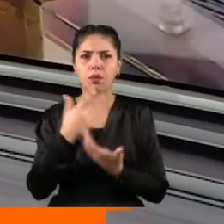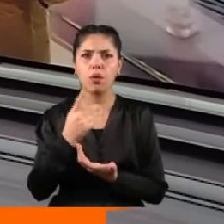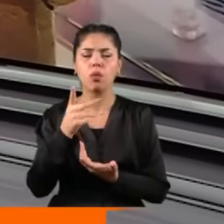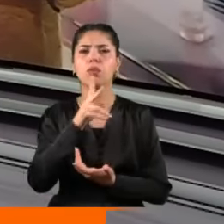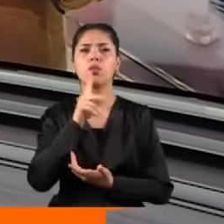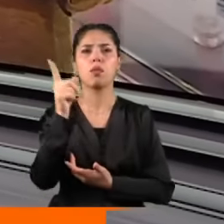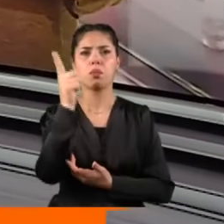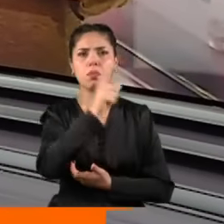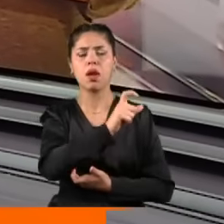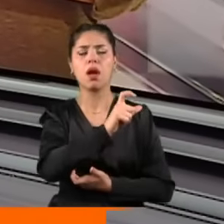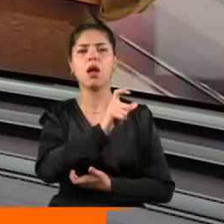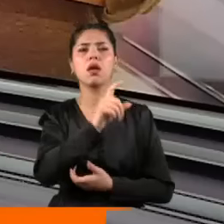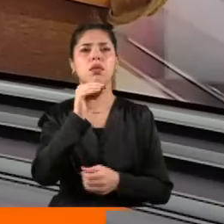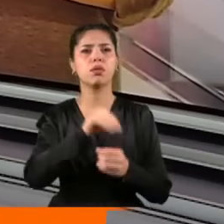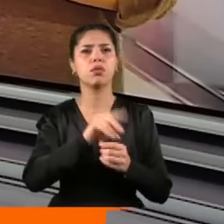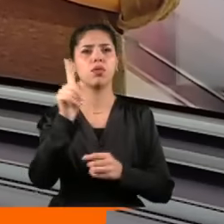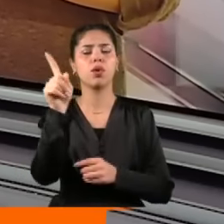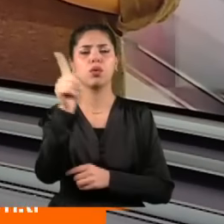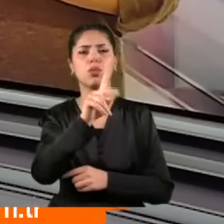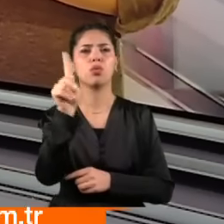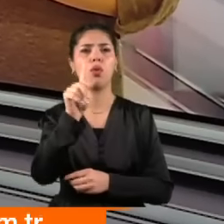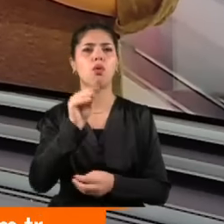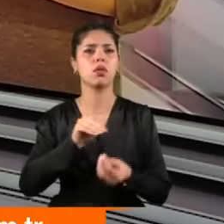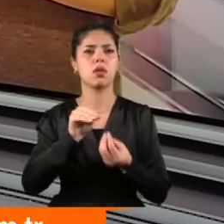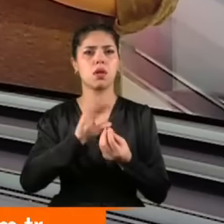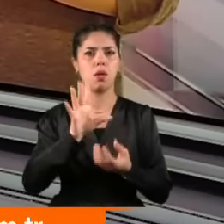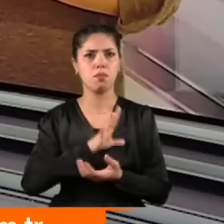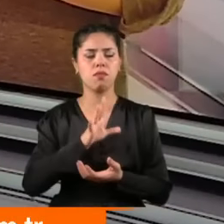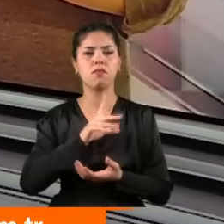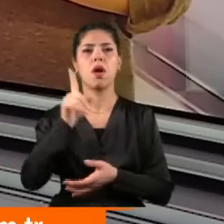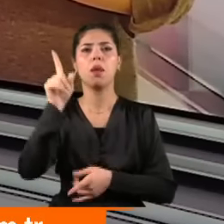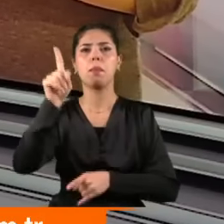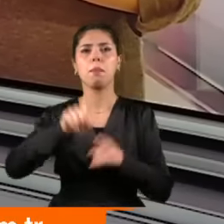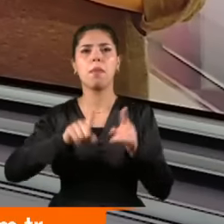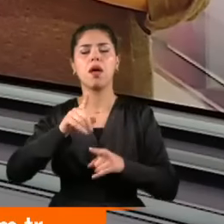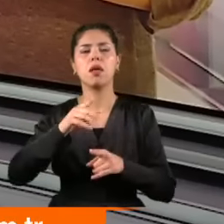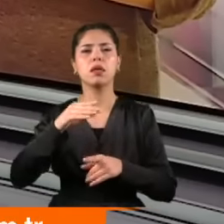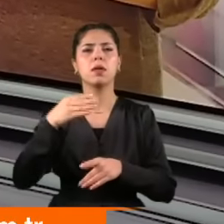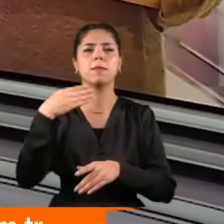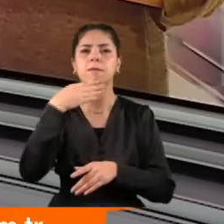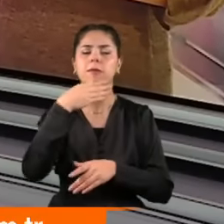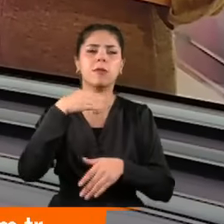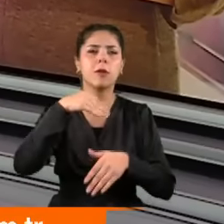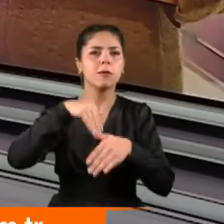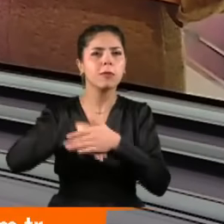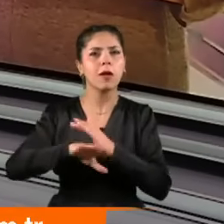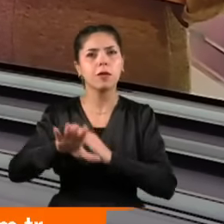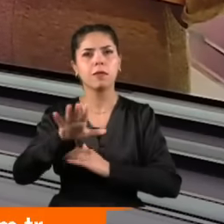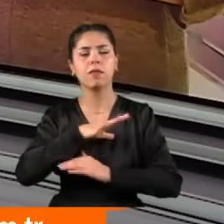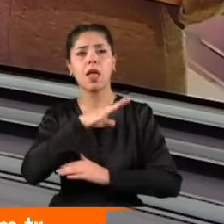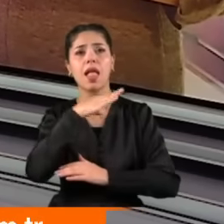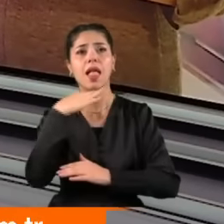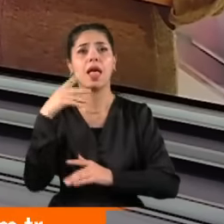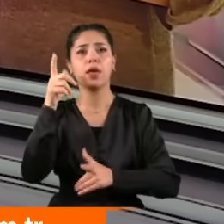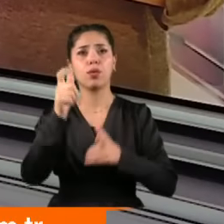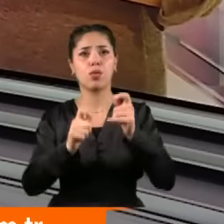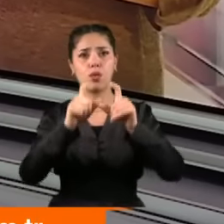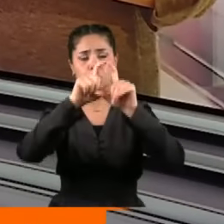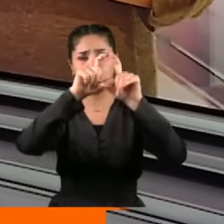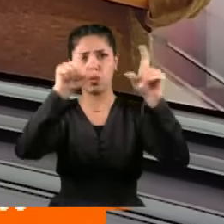%10 artış gösterdi. Sektör temsilcileri elinde stok tutan fırsatçıları sorumlu tutarken Et ve Süt Kurumu kırmızı ete zam gelecek